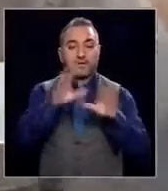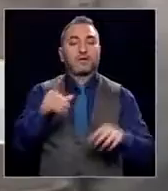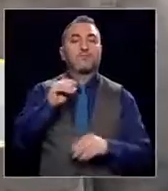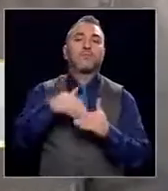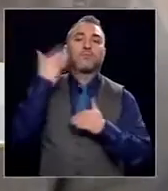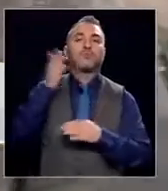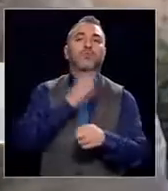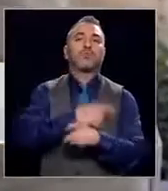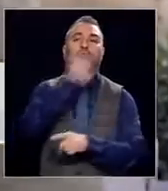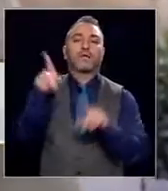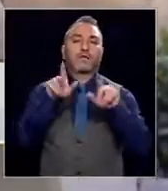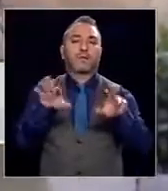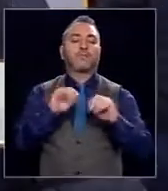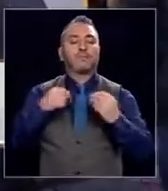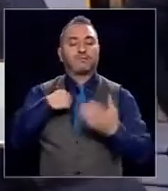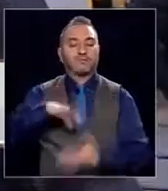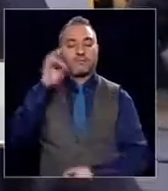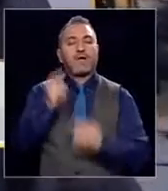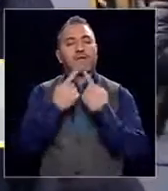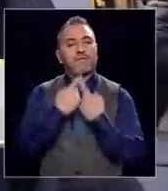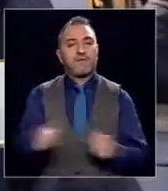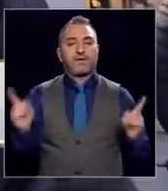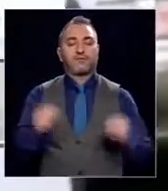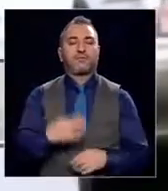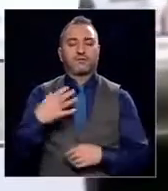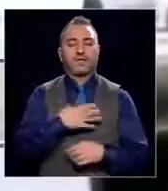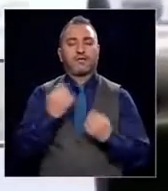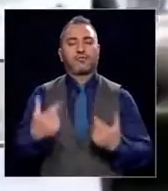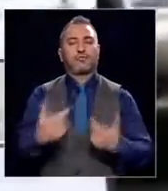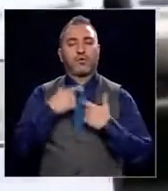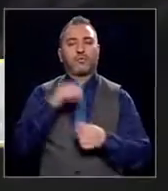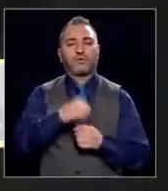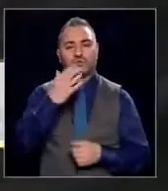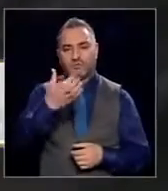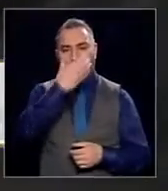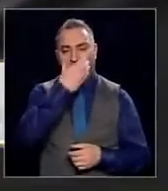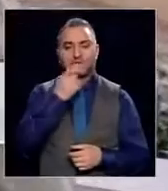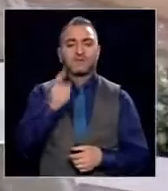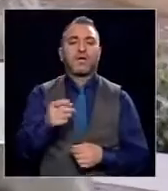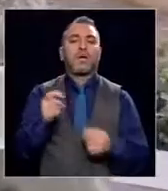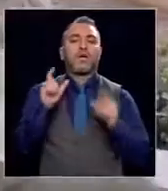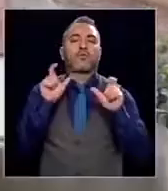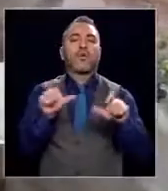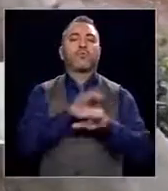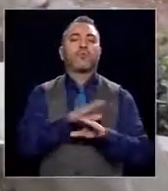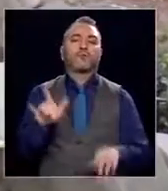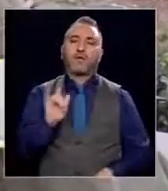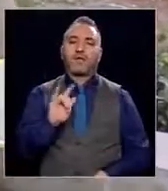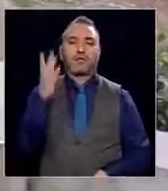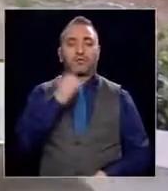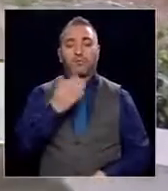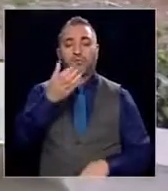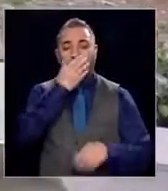Çünkü bizim genetik özelliklerimiz farklı. Kendimi koruma amaçlı takıyorum. Bir kere maske korumaz. Buna gerek yok. Daha kötüsü sürekli